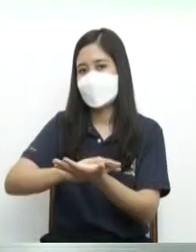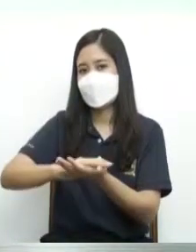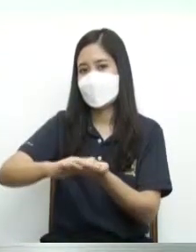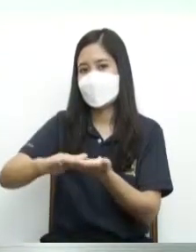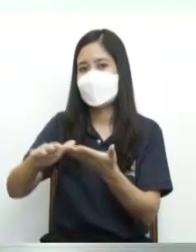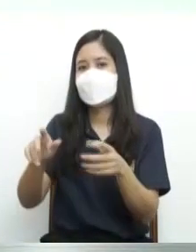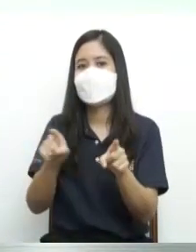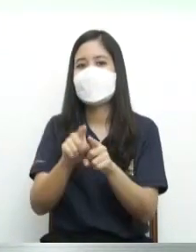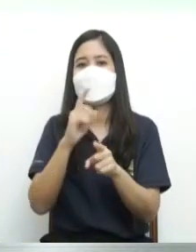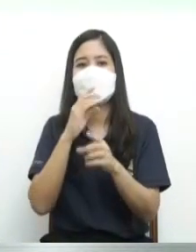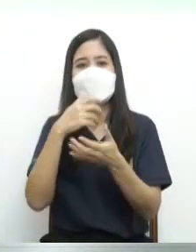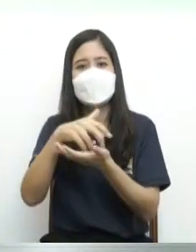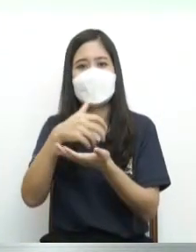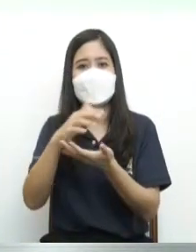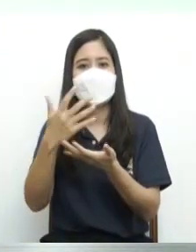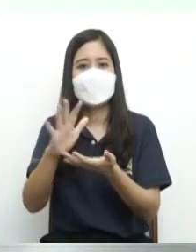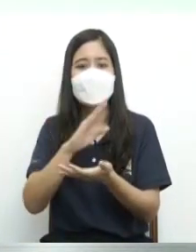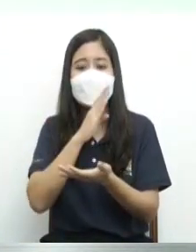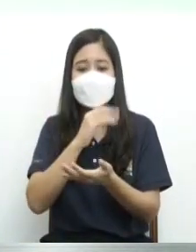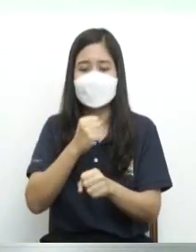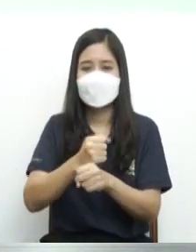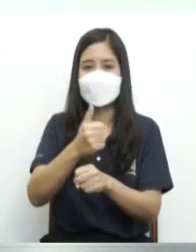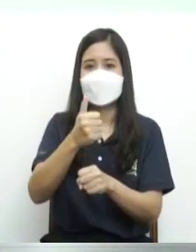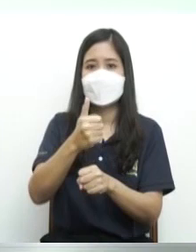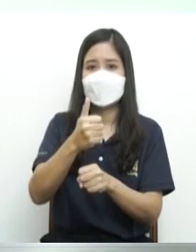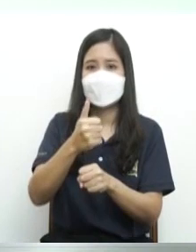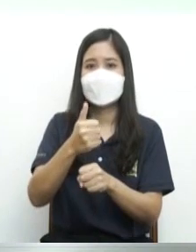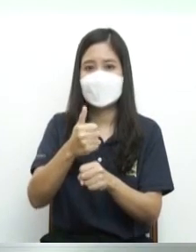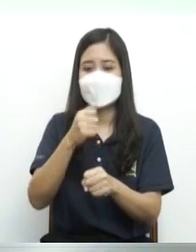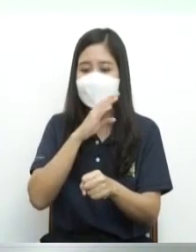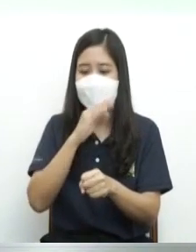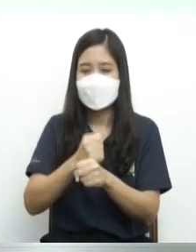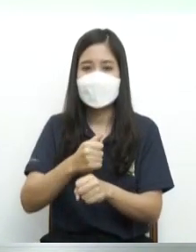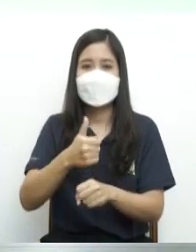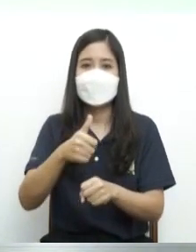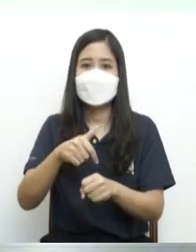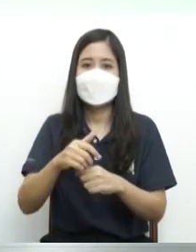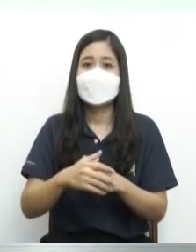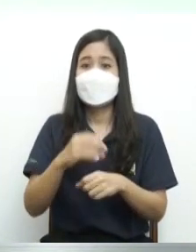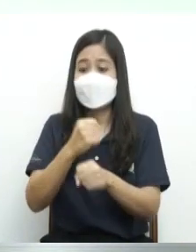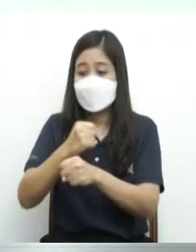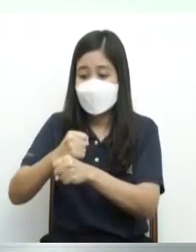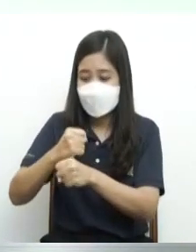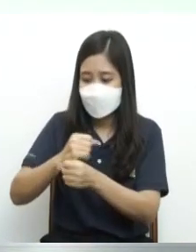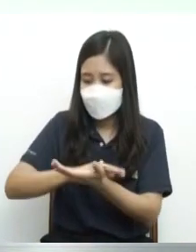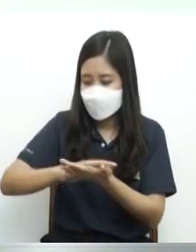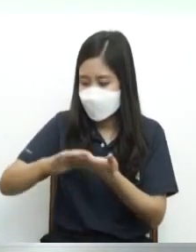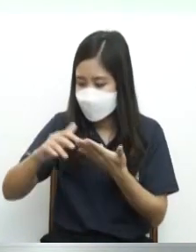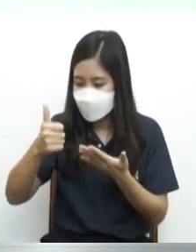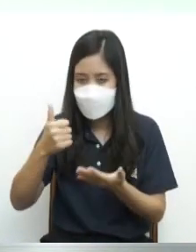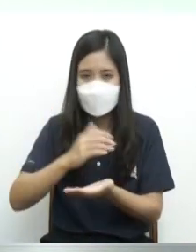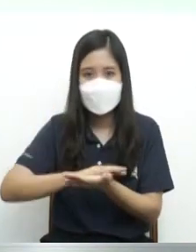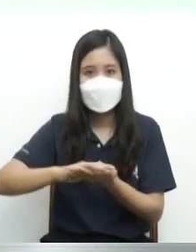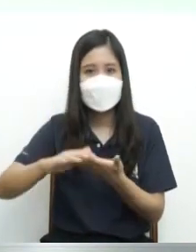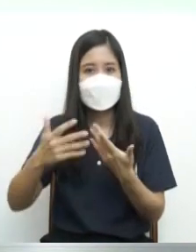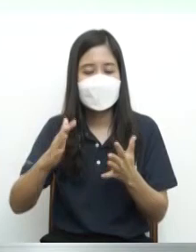เมื่องานสำเร็จเราจะสำเร็จตามถ้างานไม่สำเร็จไม่มีทางครับเมื่องานสำเร็จเราจะสำเร็จสำเร็จขั้นแรกคือเราจะไม่เ